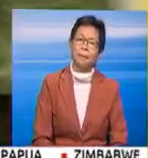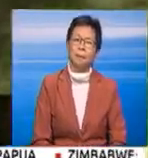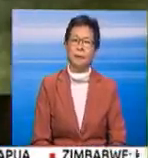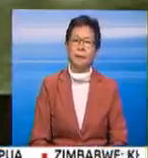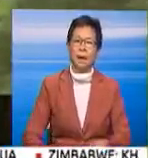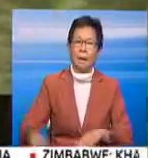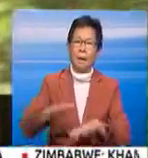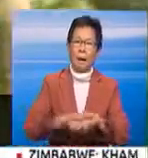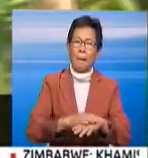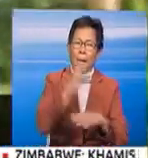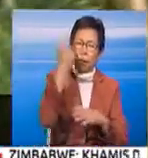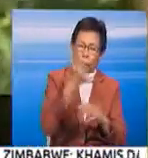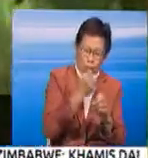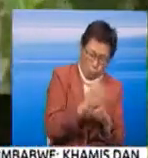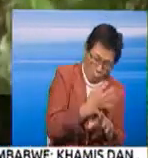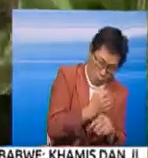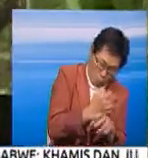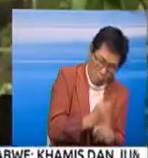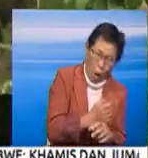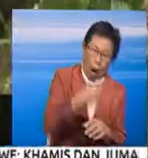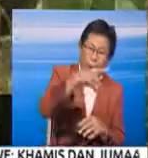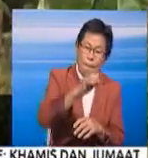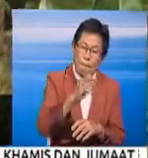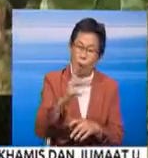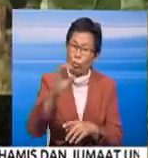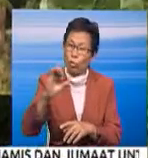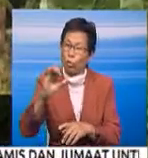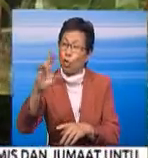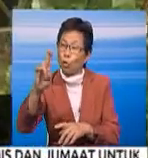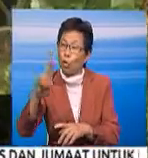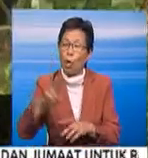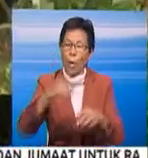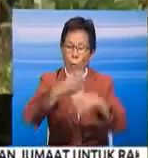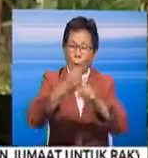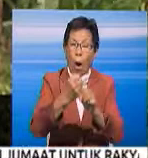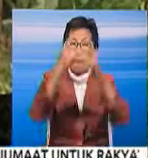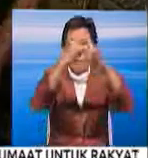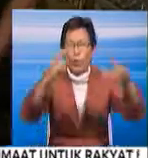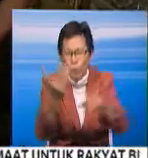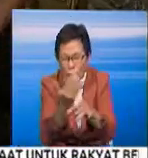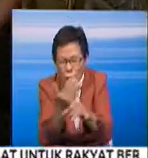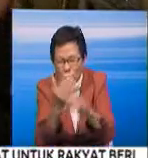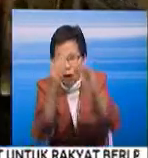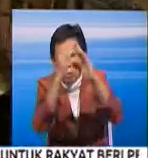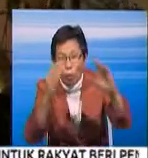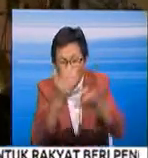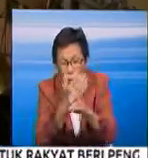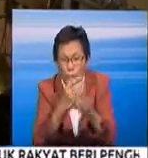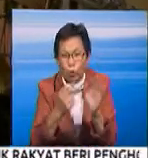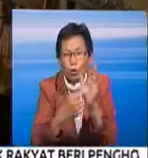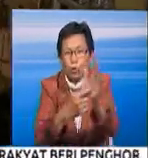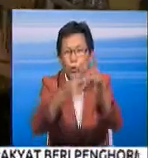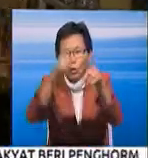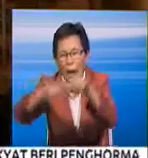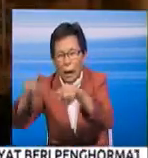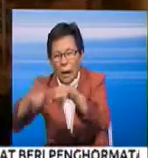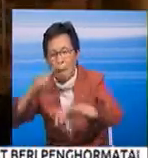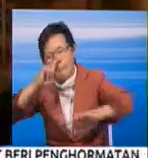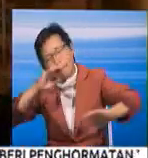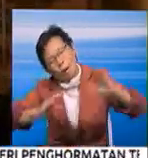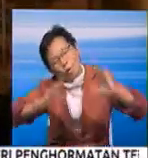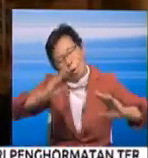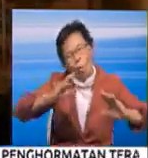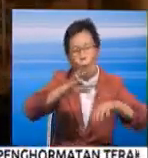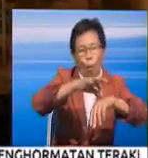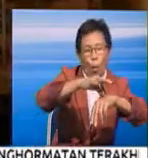Atas inisiatifnya, Pok Chu membujukkan sebuah muzium mini di rumahnya yang mempamerkan pelbagai patung wayang